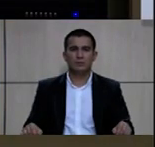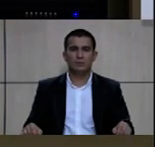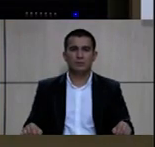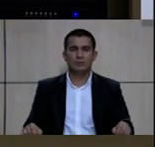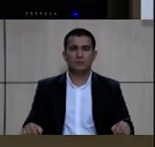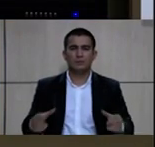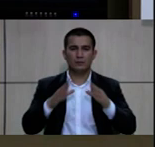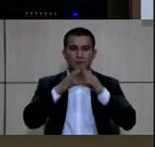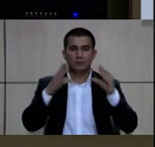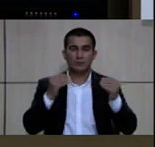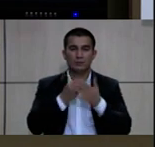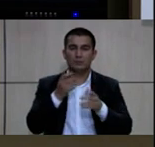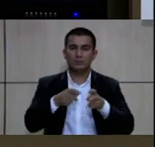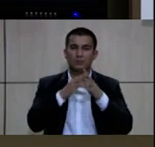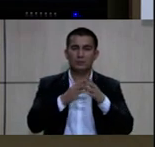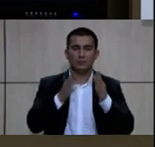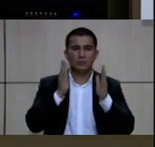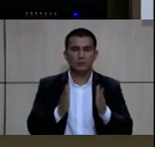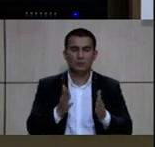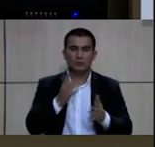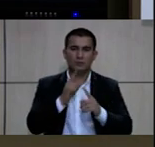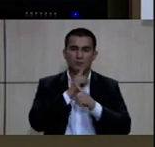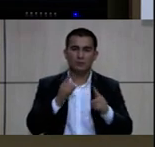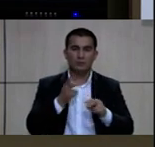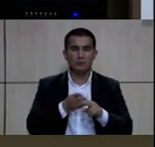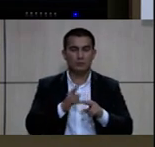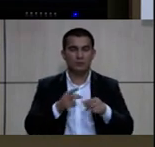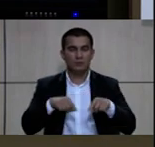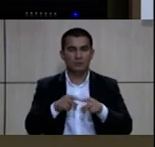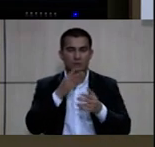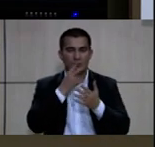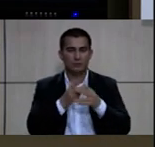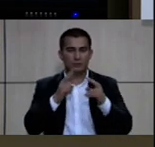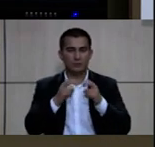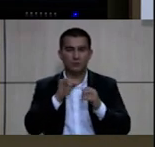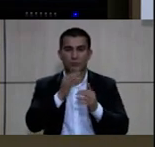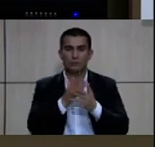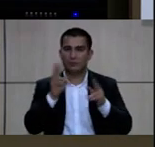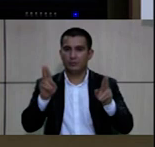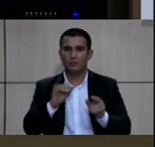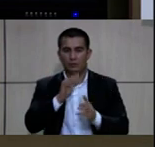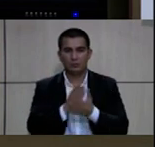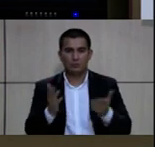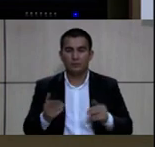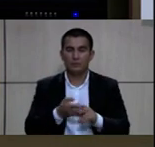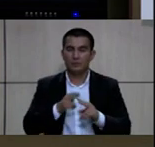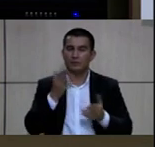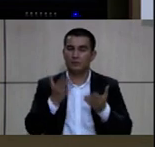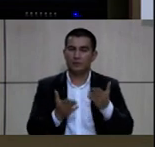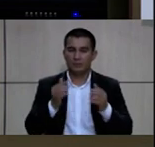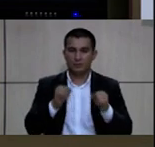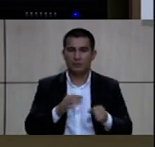Uch burchak yasash mumkin yoki yasash mumkin emasligini alohida qoidalari bor edi. Agar